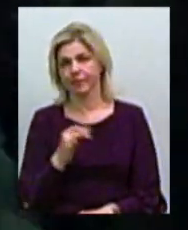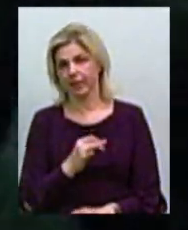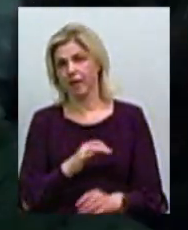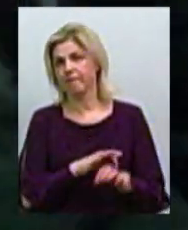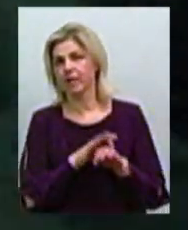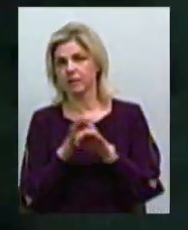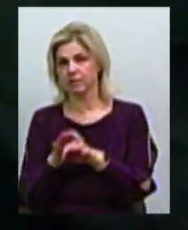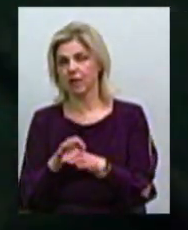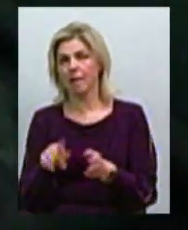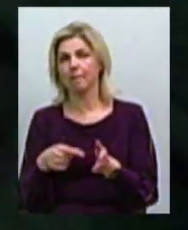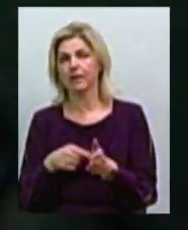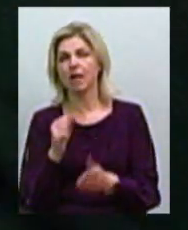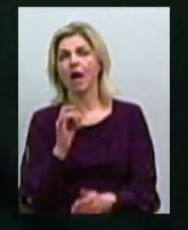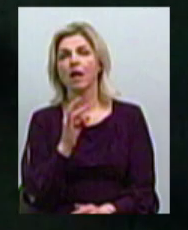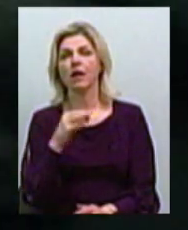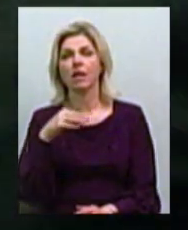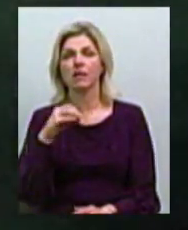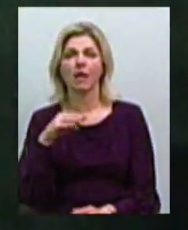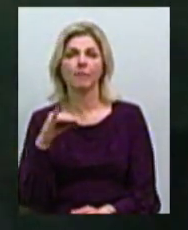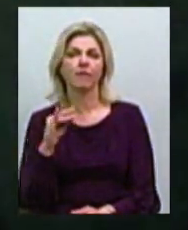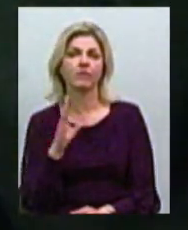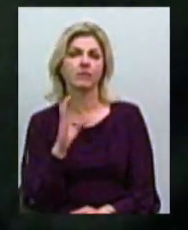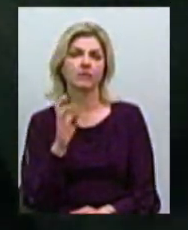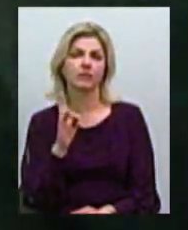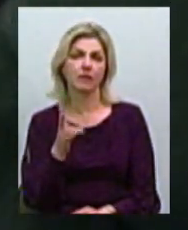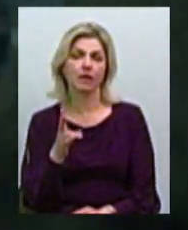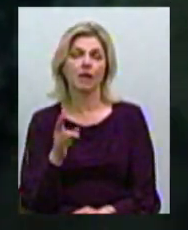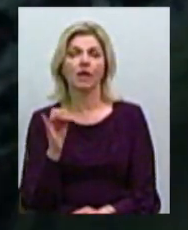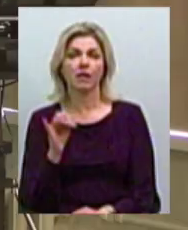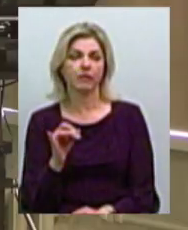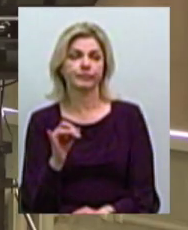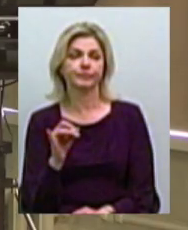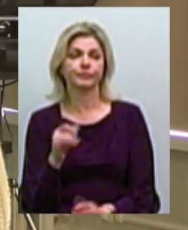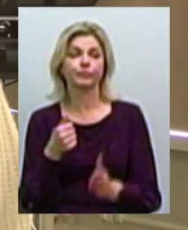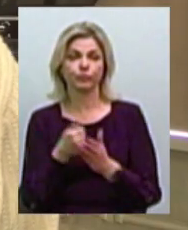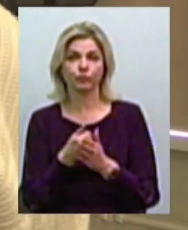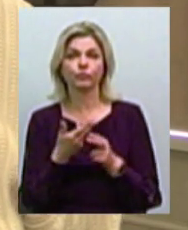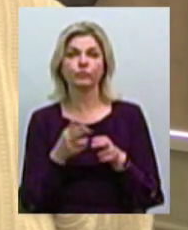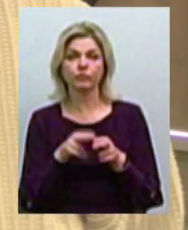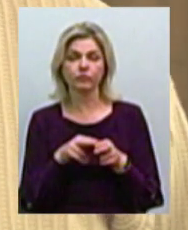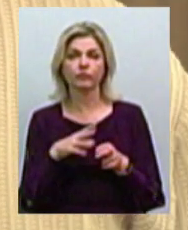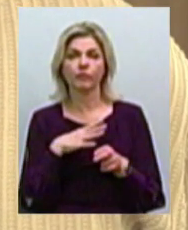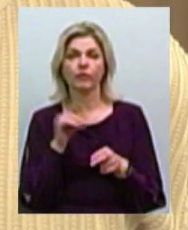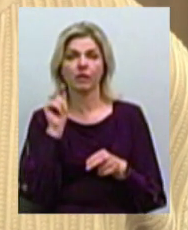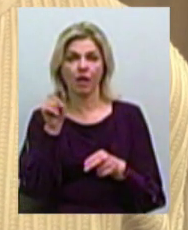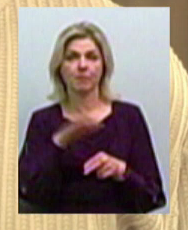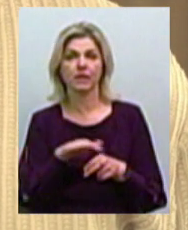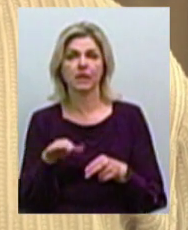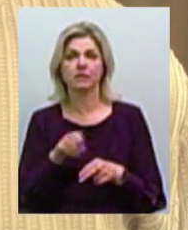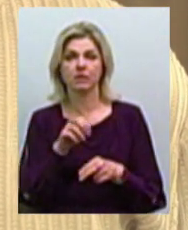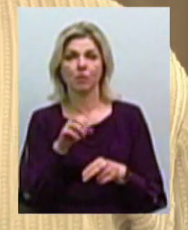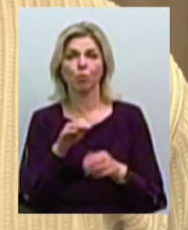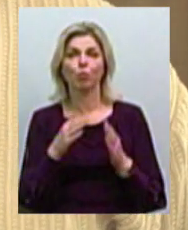у місто Артеміс, яке зараз зветься Бахмут. А от до цього ми були там у дитячому будинку, там було